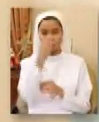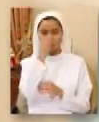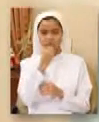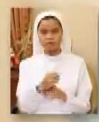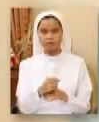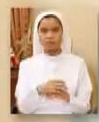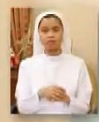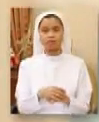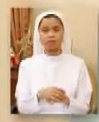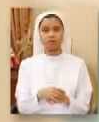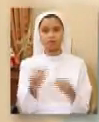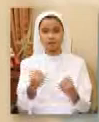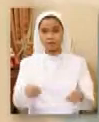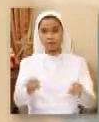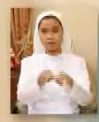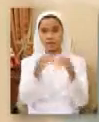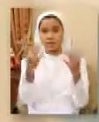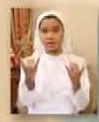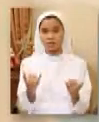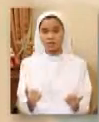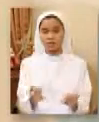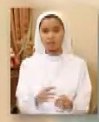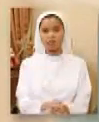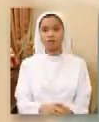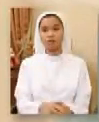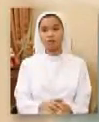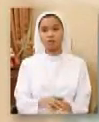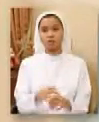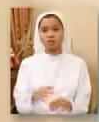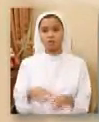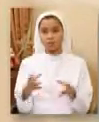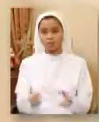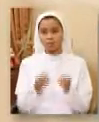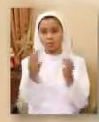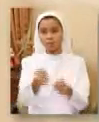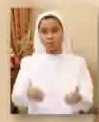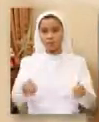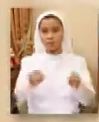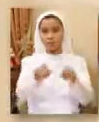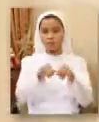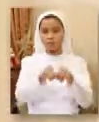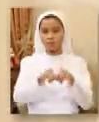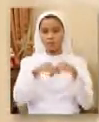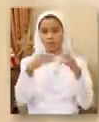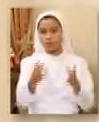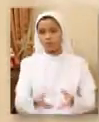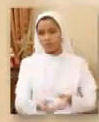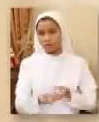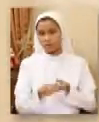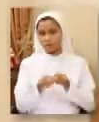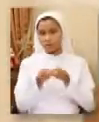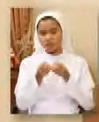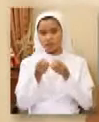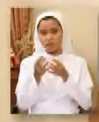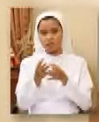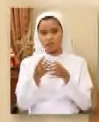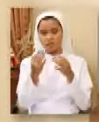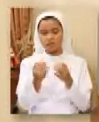pinibigay natin mga tugang kahalagahan ang sakripisyo sa tungkagurangdan, ang Eucharistia. Kaya meron tayong